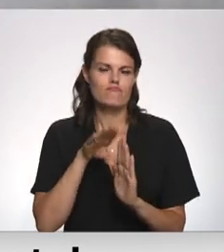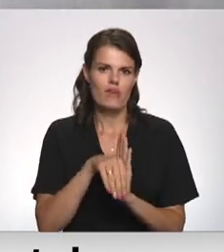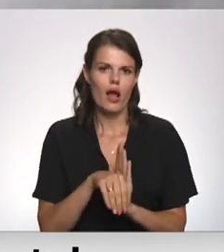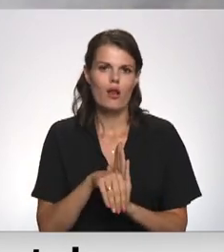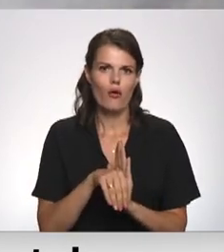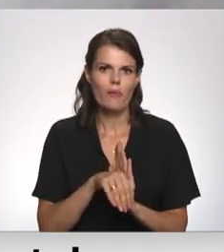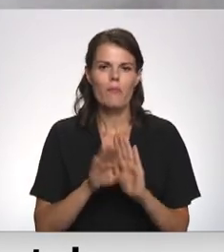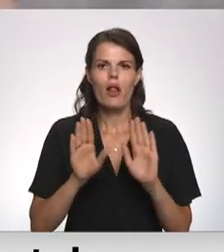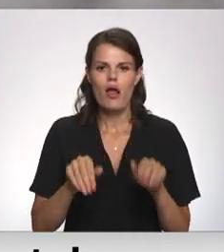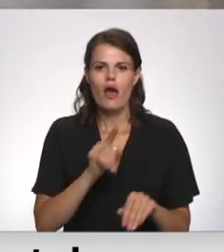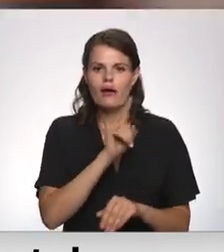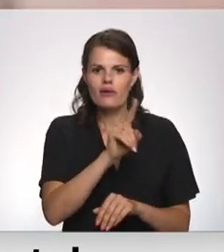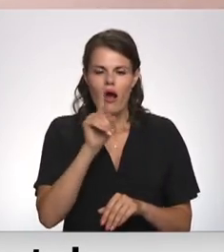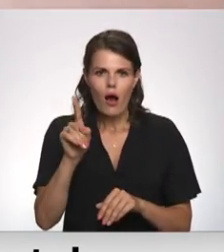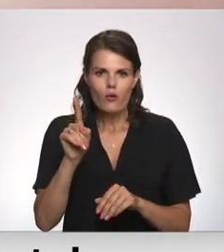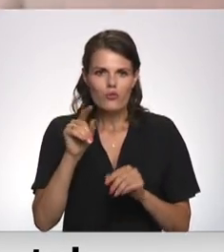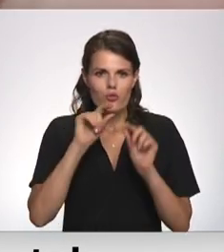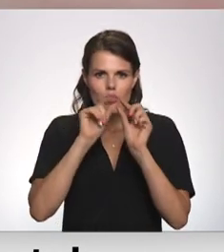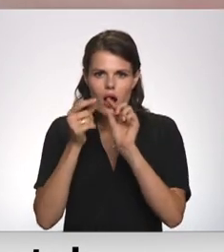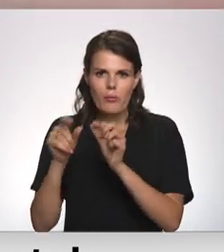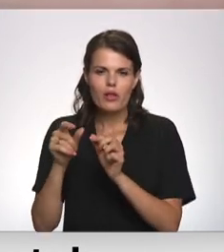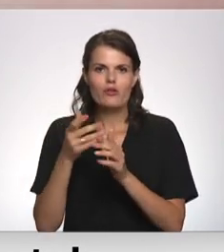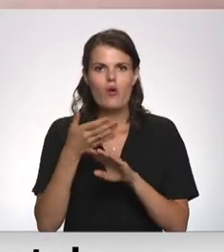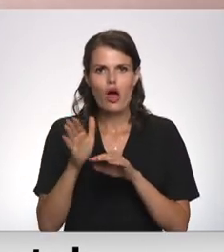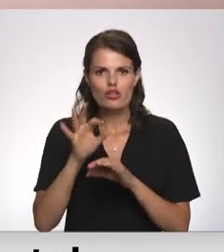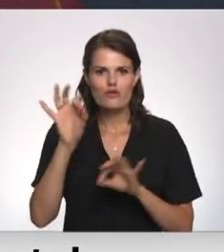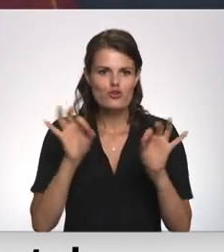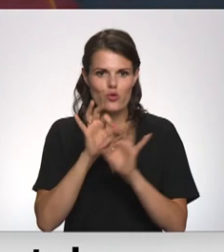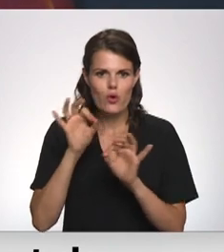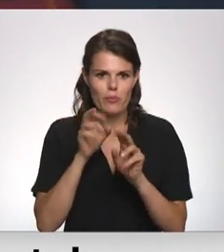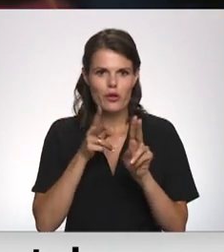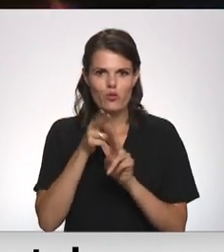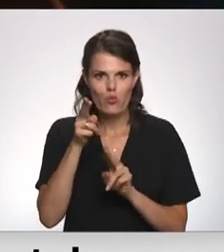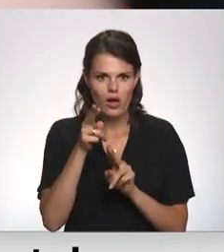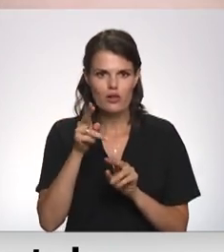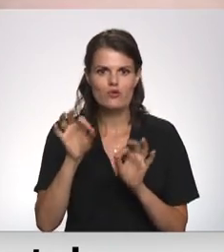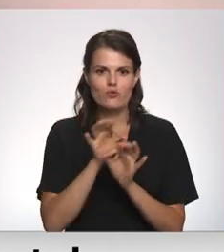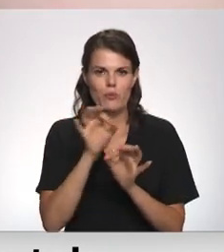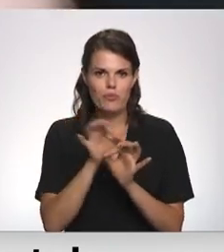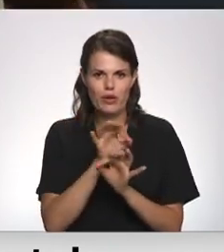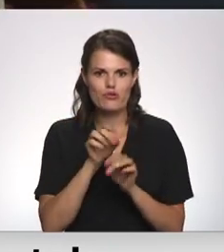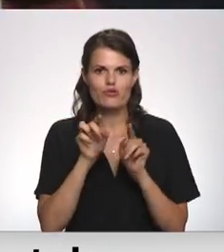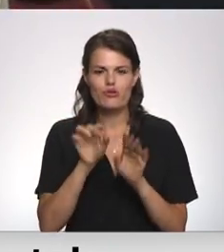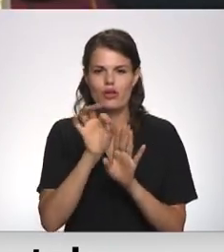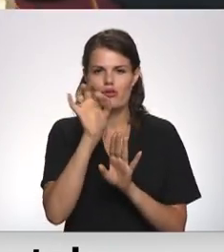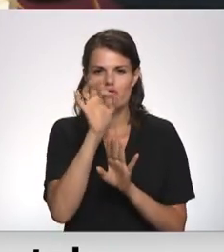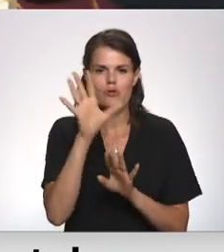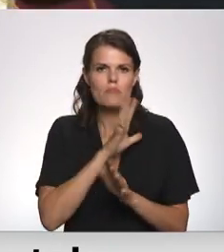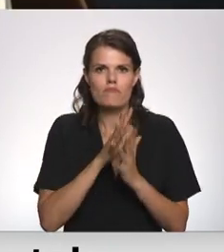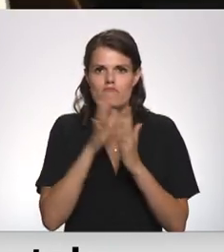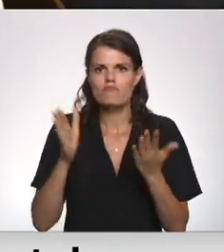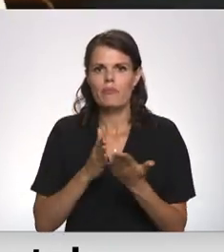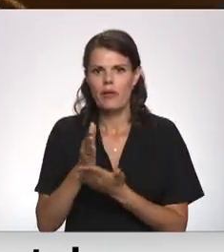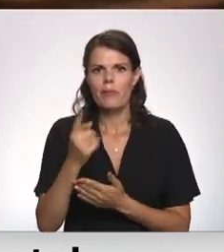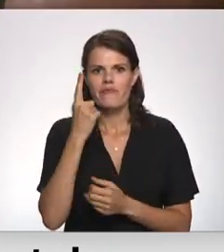vai katru gabaliņu atsevišķi nomerit, nogriezt un piešūt. Tekstīlija izšūšana bija vesela nozara, kur pie